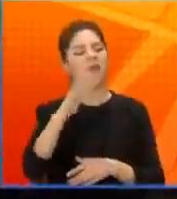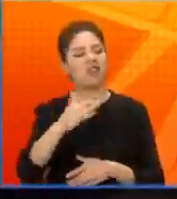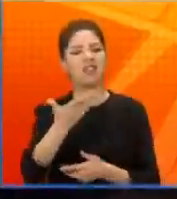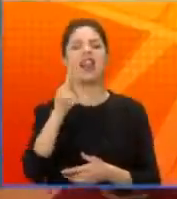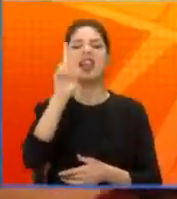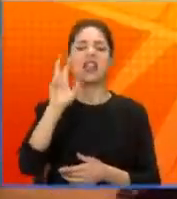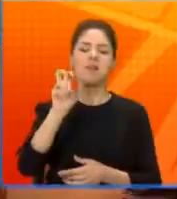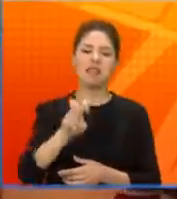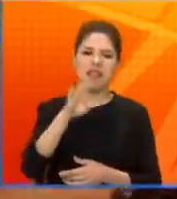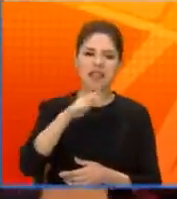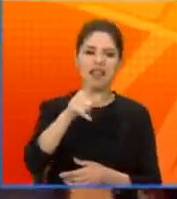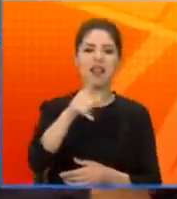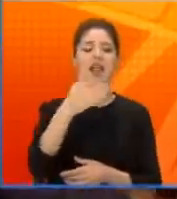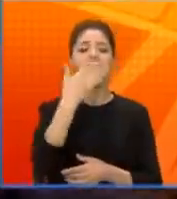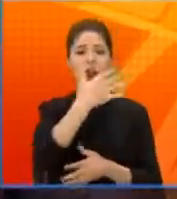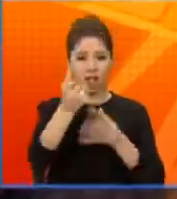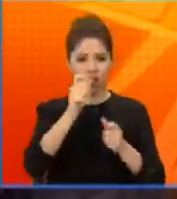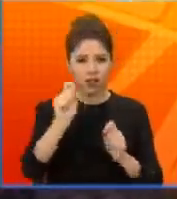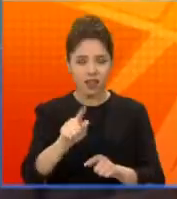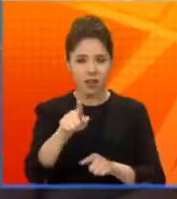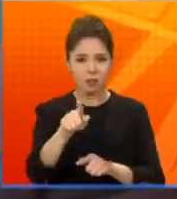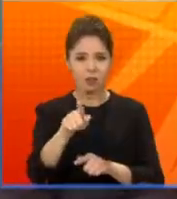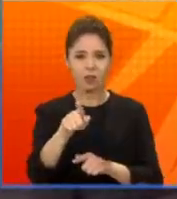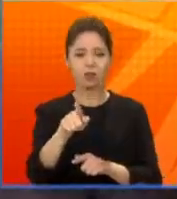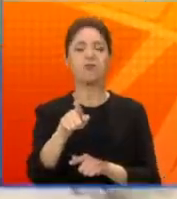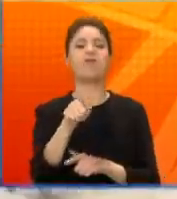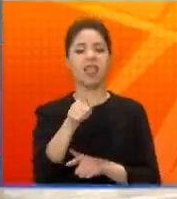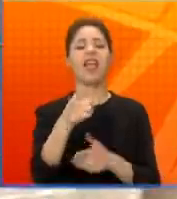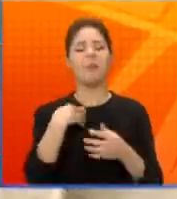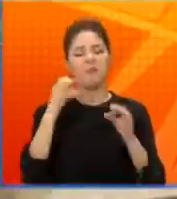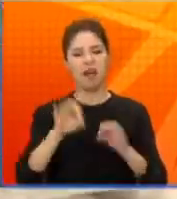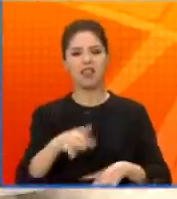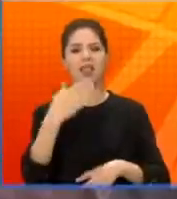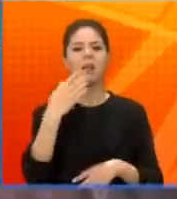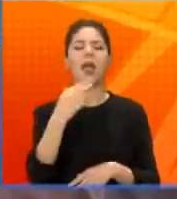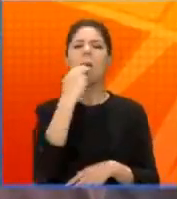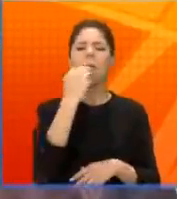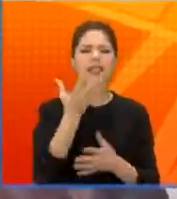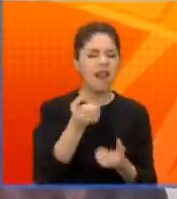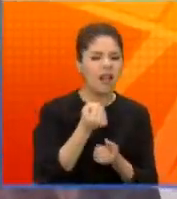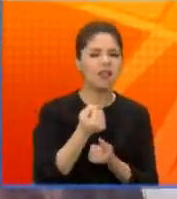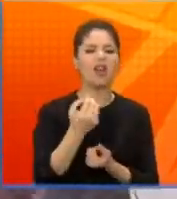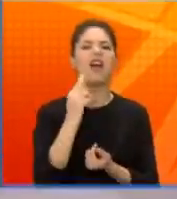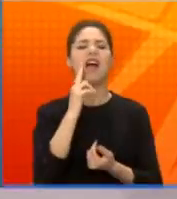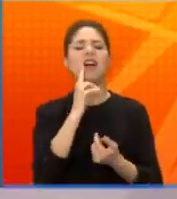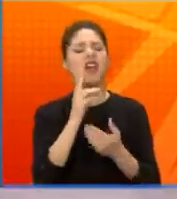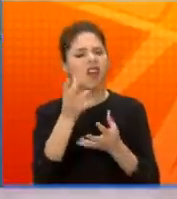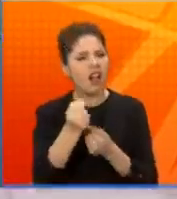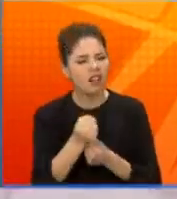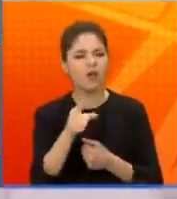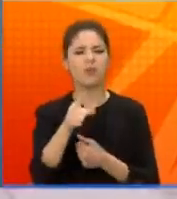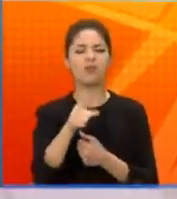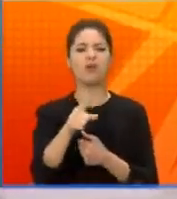lira, 78 lira. Ramazan alışverişine mi başladınız? Biraz başladık Ramazan alışverişine. Evet. Peynir alacağız, kaşar alacağız, biraz zeytin alacağım, o kadar.